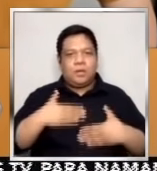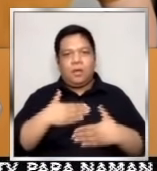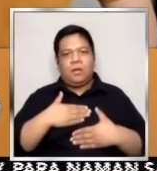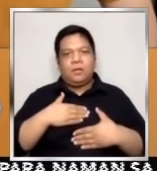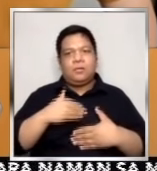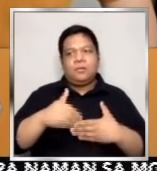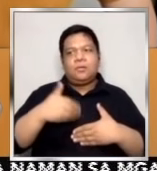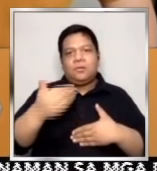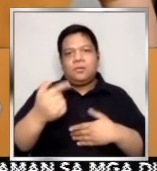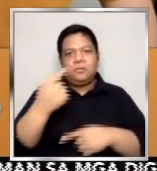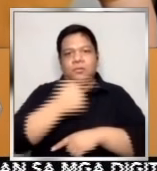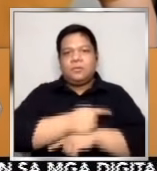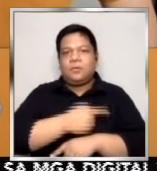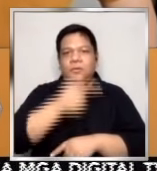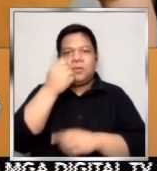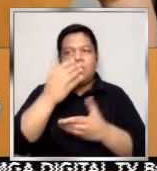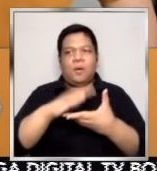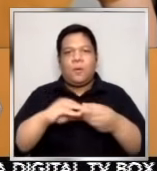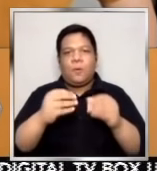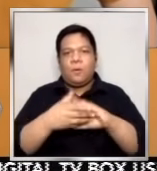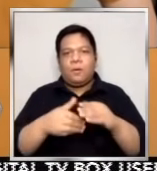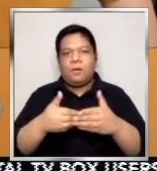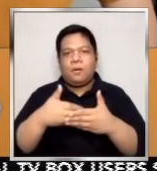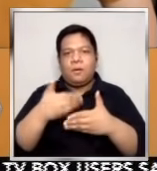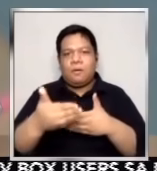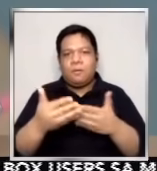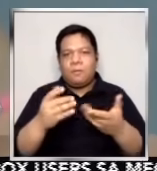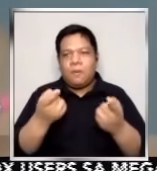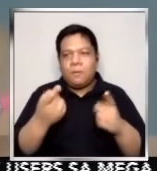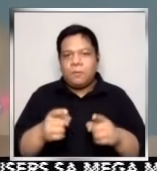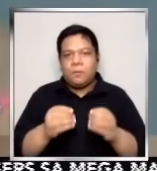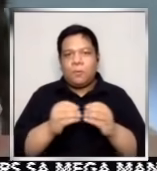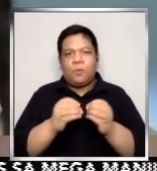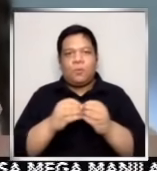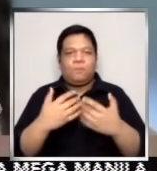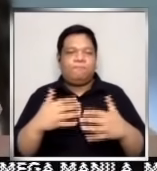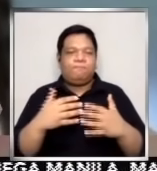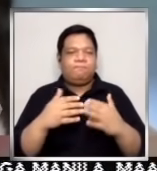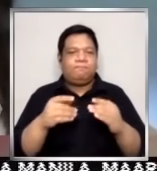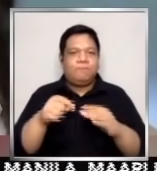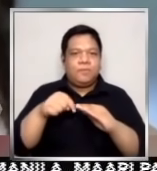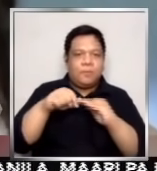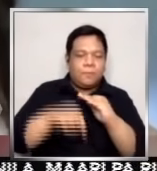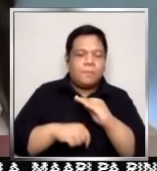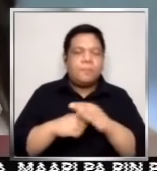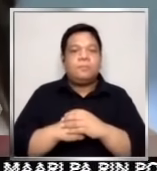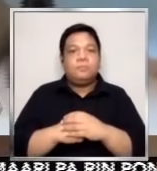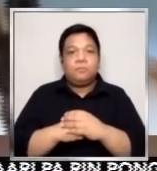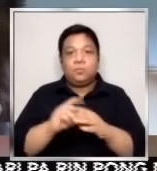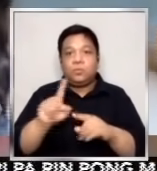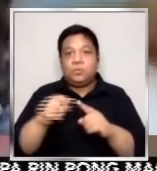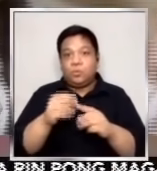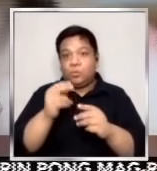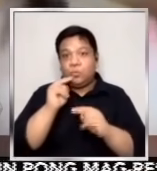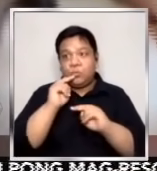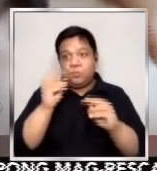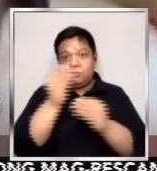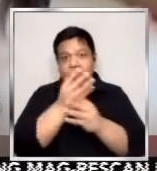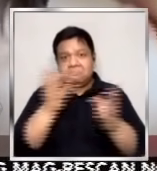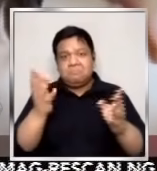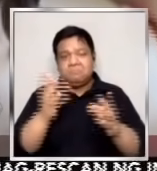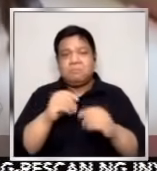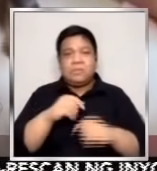po sa kwento ay sobrang intense na. Nang lumabas ang balita, kahit nilalabanan ni Sofia ang